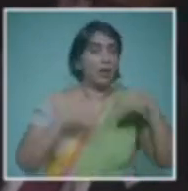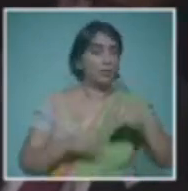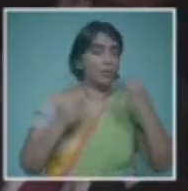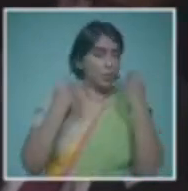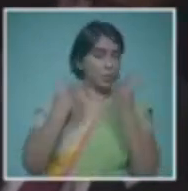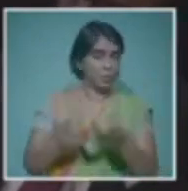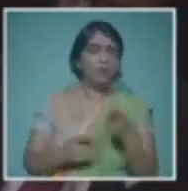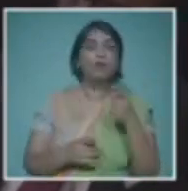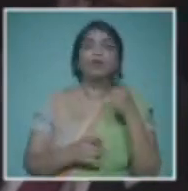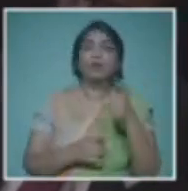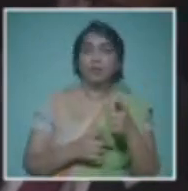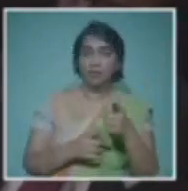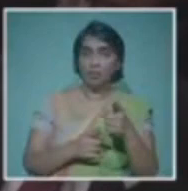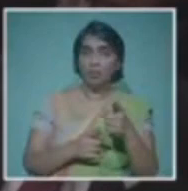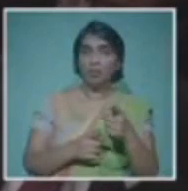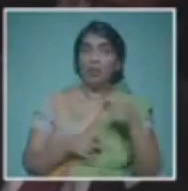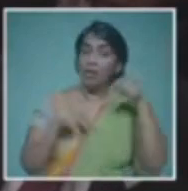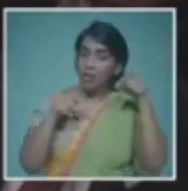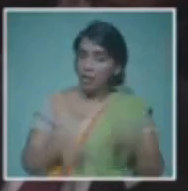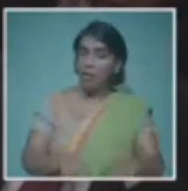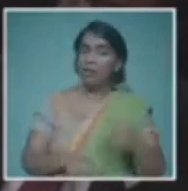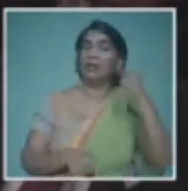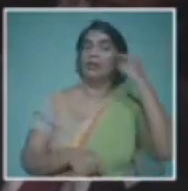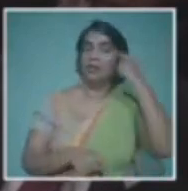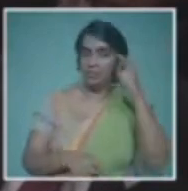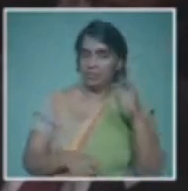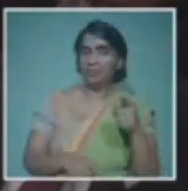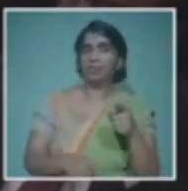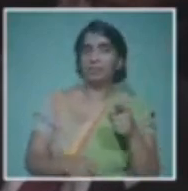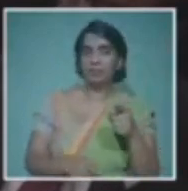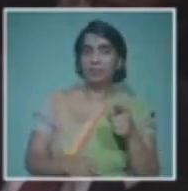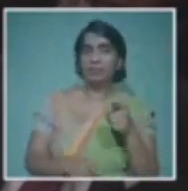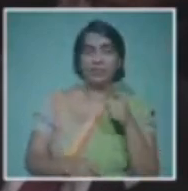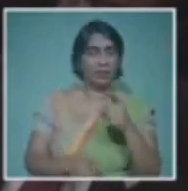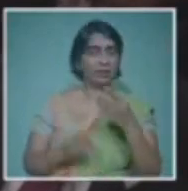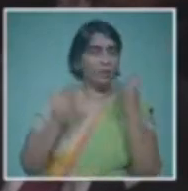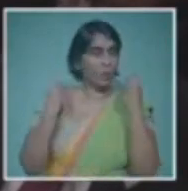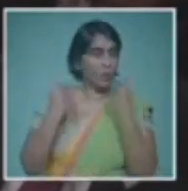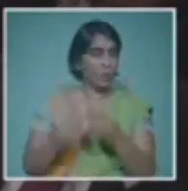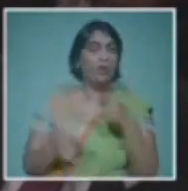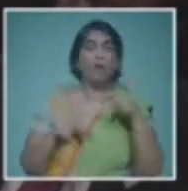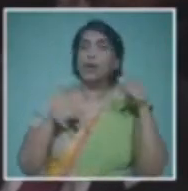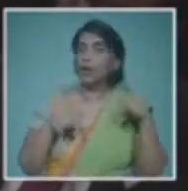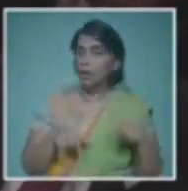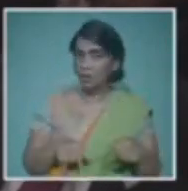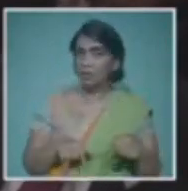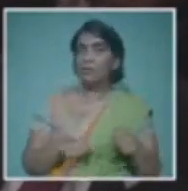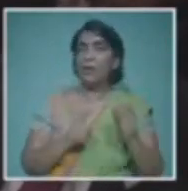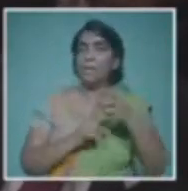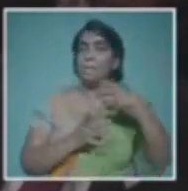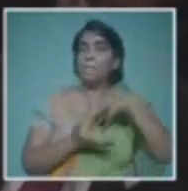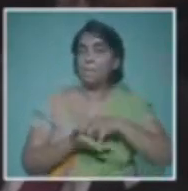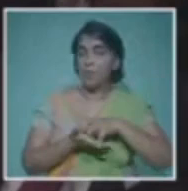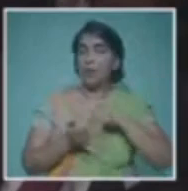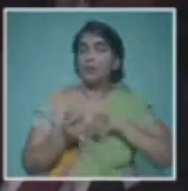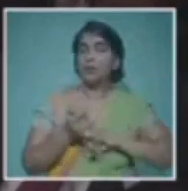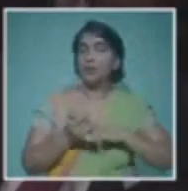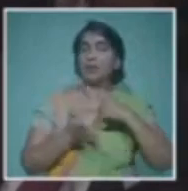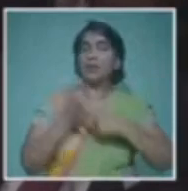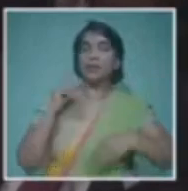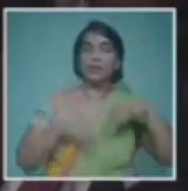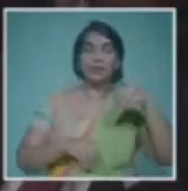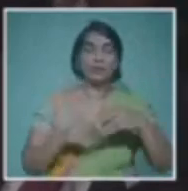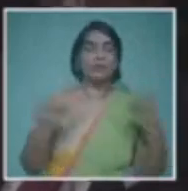අපරාධය තමයි ඔබට තදත් අදත් මතක් වෙන්නේ. ඒ අපරාධය තමයි අද පළාත් සභා ඡන්දේ තියාගන්න බැරි